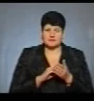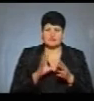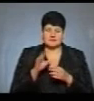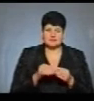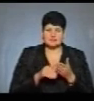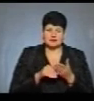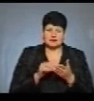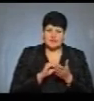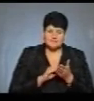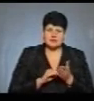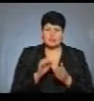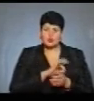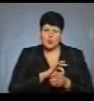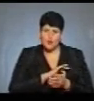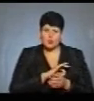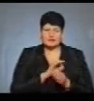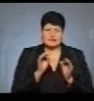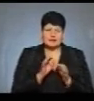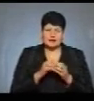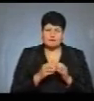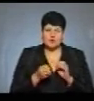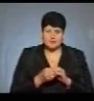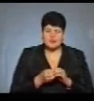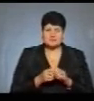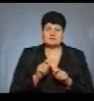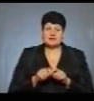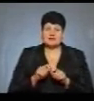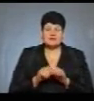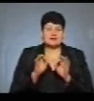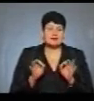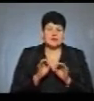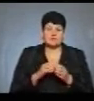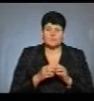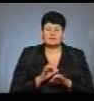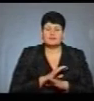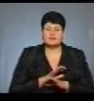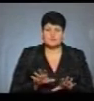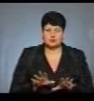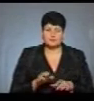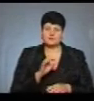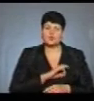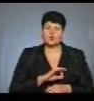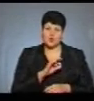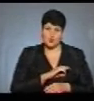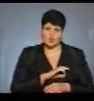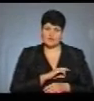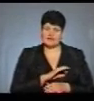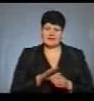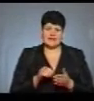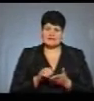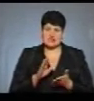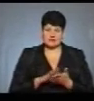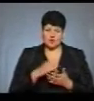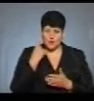реквізити, вказувати всі доходи, і ніяких проблем з перевірками ніякими не буде. Чи доходи